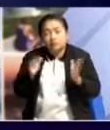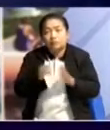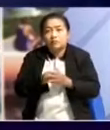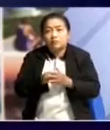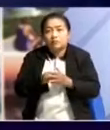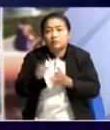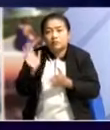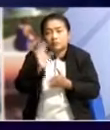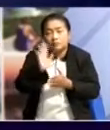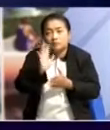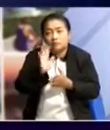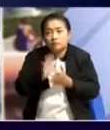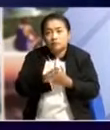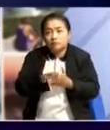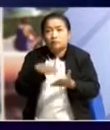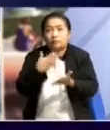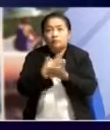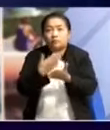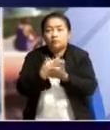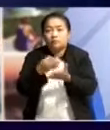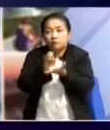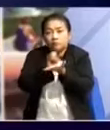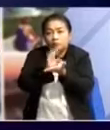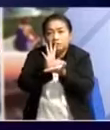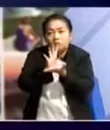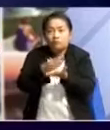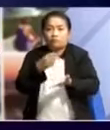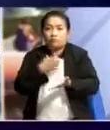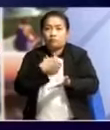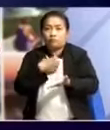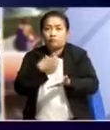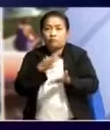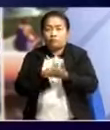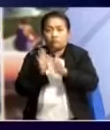ราะห์ดูให้ดีๆก่อนนะคะด้วยความห่วงใยจากพวกเราค่ะทางทีมงาน NBT พิษณุโลกค่ะ